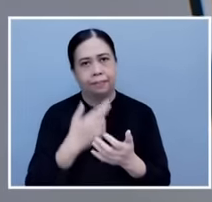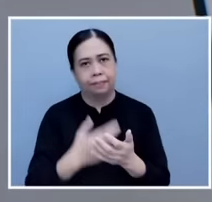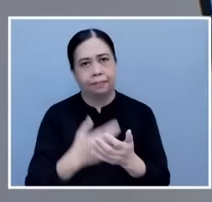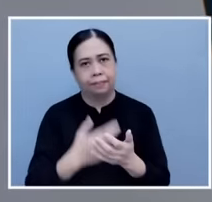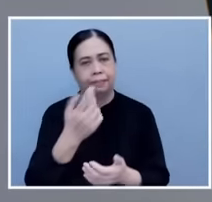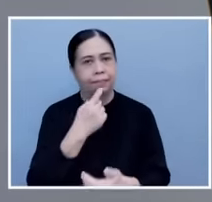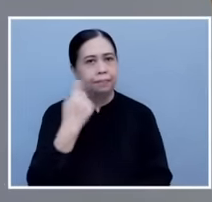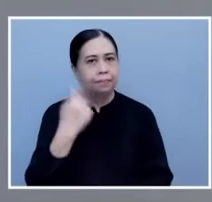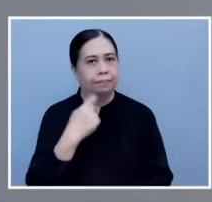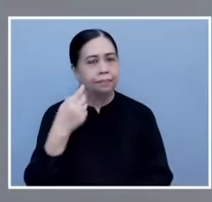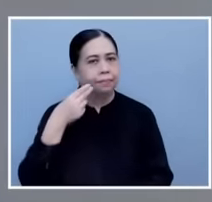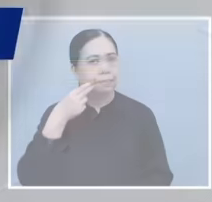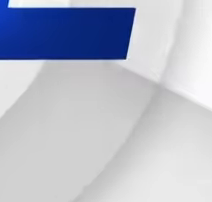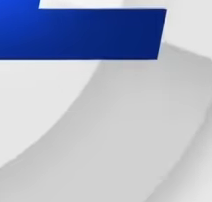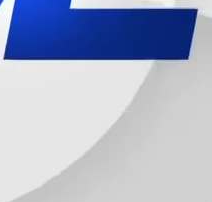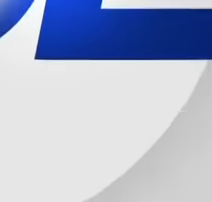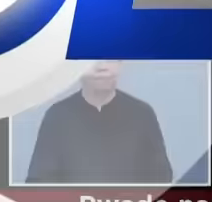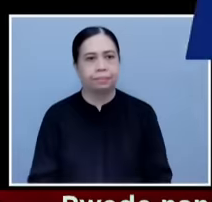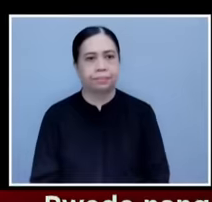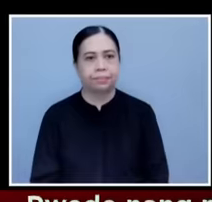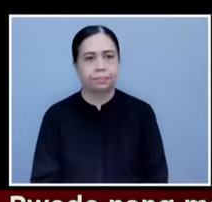Zen Hernandez.